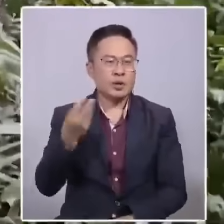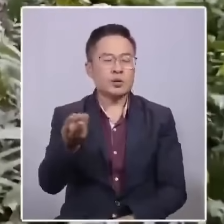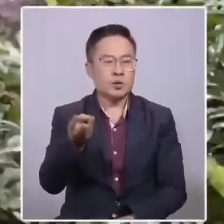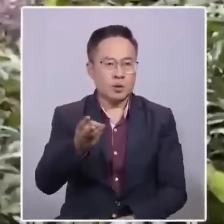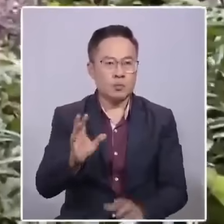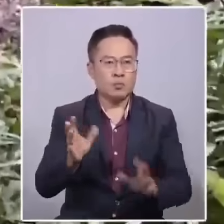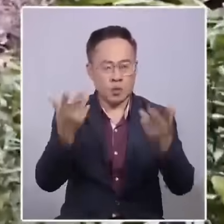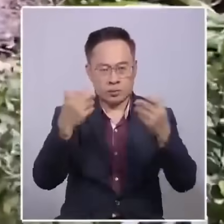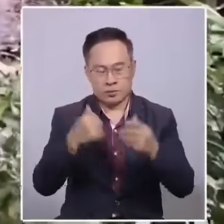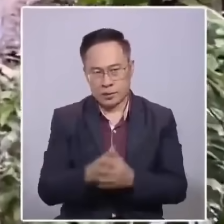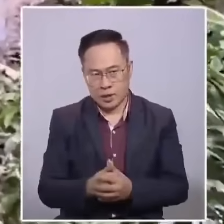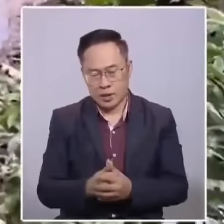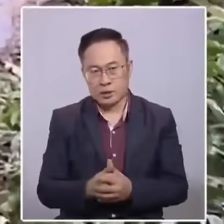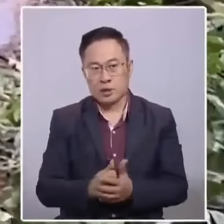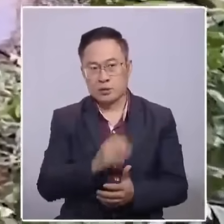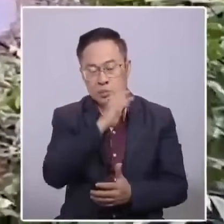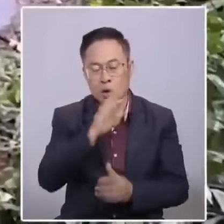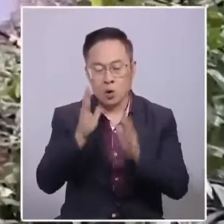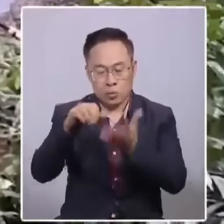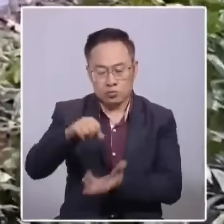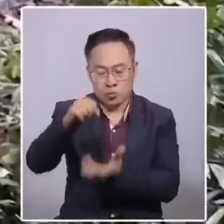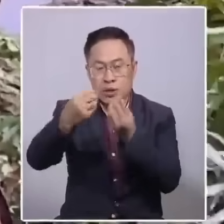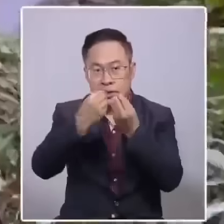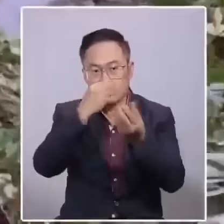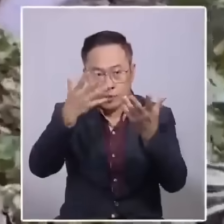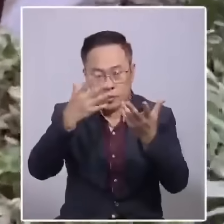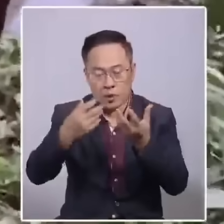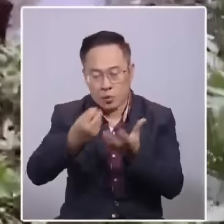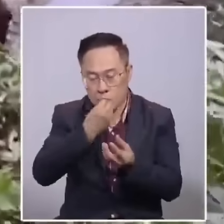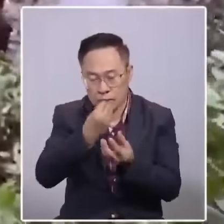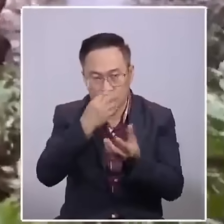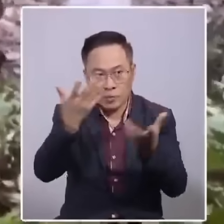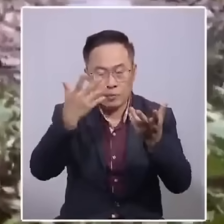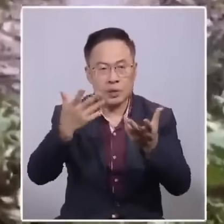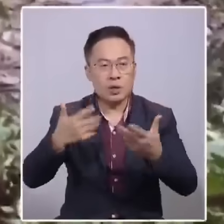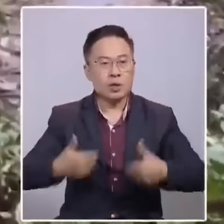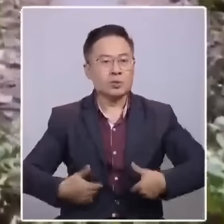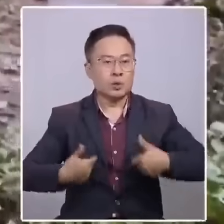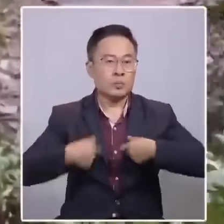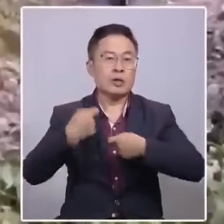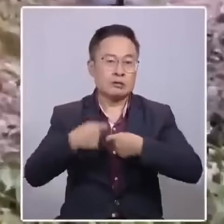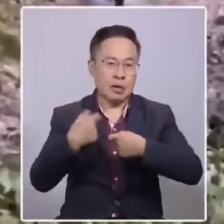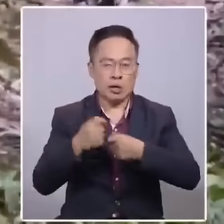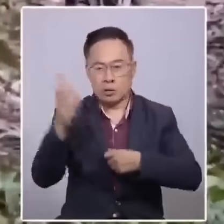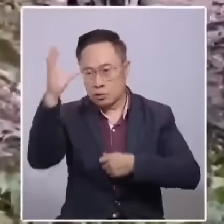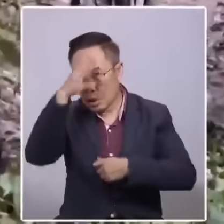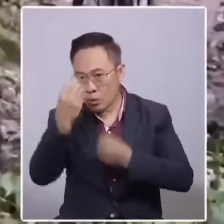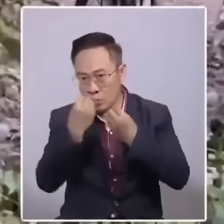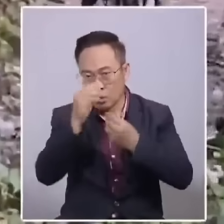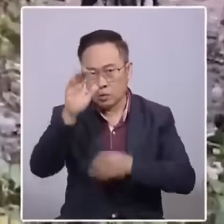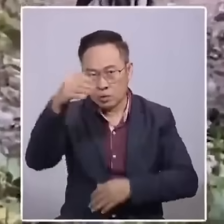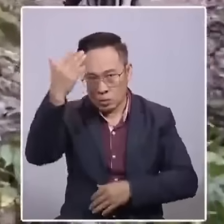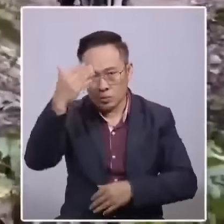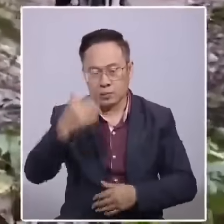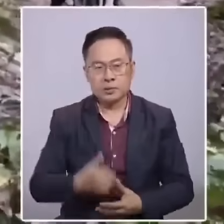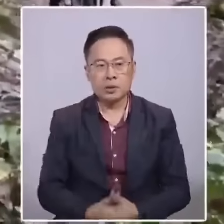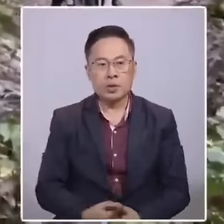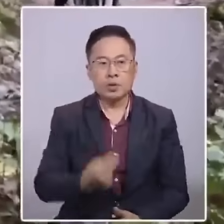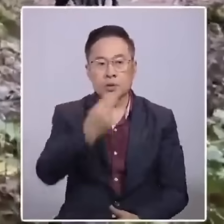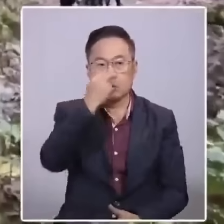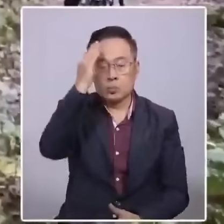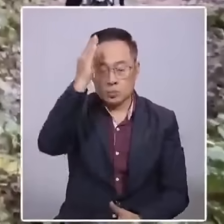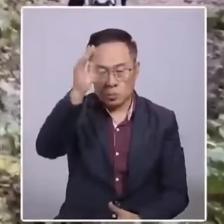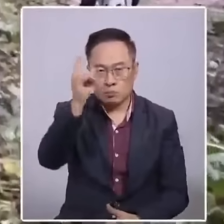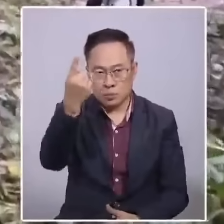อีกไม่นานเพราะฉะนั้นถ้าไม่มีคนส่งเสบียงไม่มีอาหารกินจะอยู่ยังไงเออก็ต้องออกมานั่นแหละอ่ะเดี๋ยวรอนะคะติดตามข่าวนี้